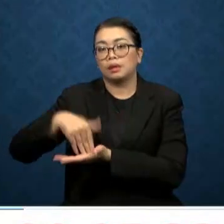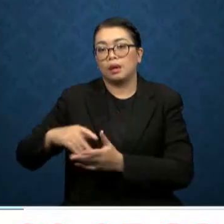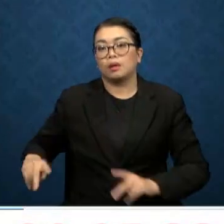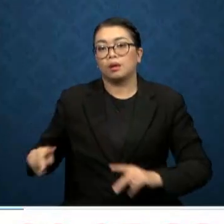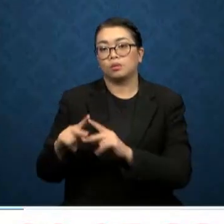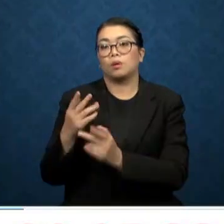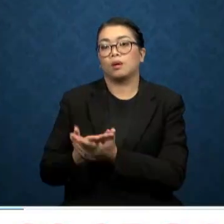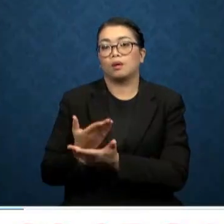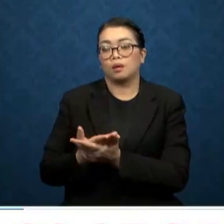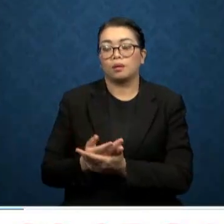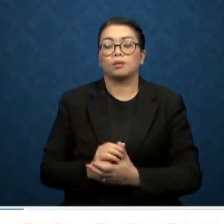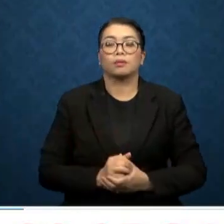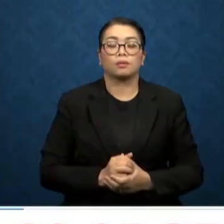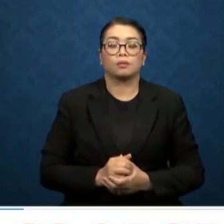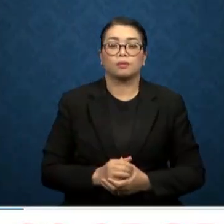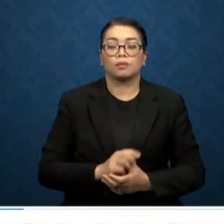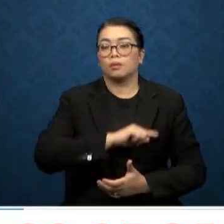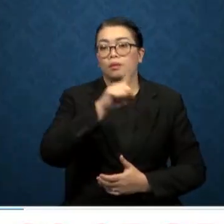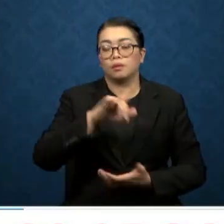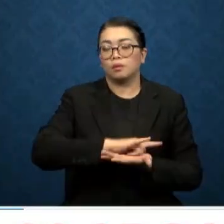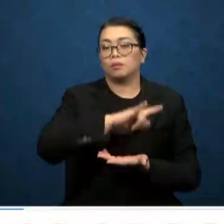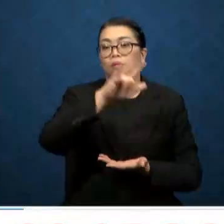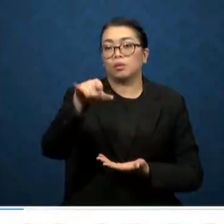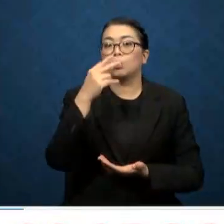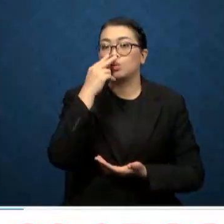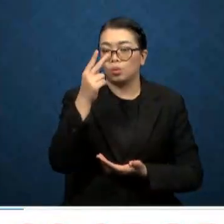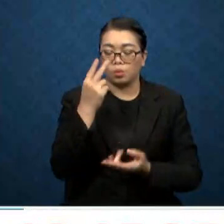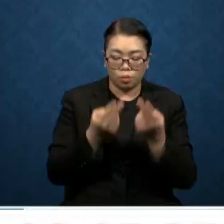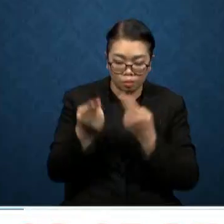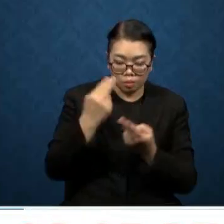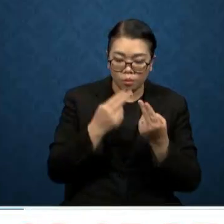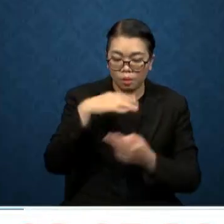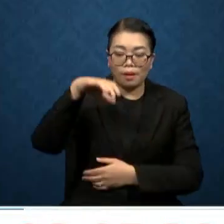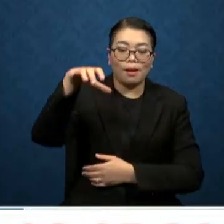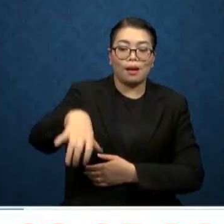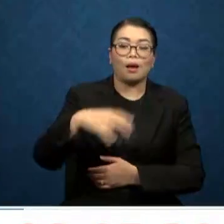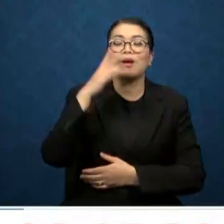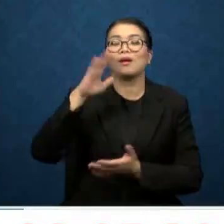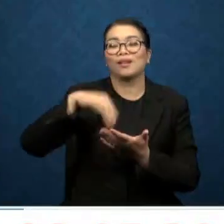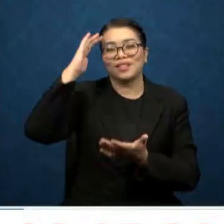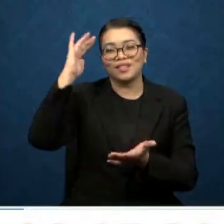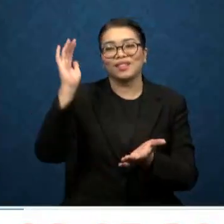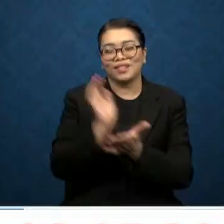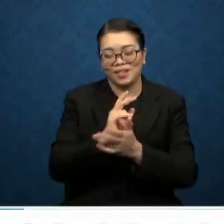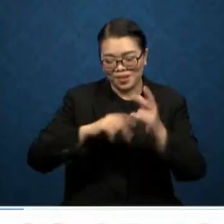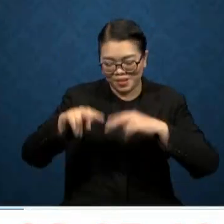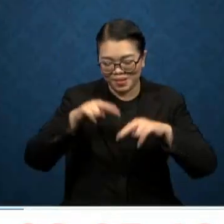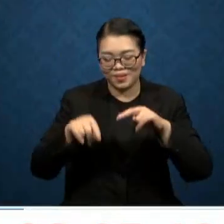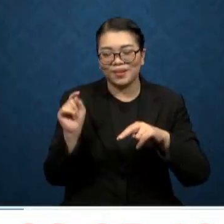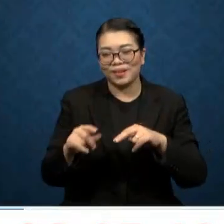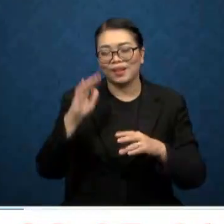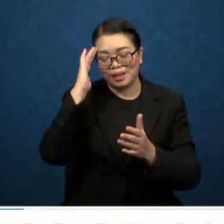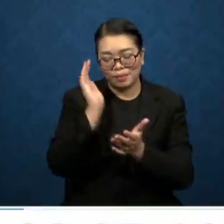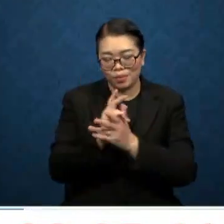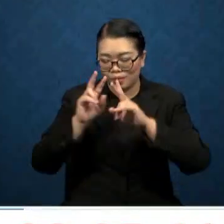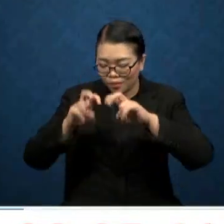คลังและเดินทางไปศึกษาดูงานณกองบัญชาการตำรวจสอบสวนสืบ